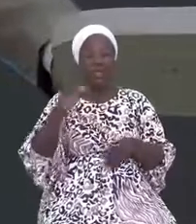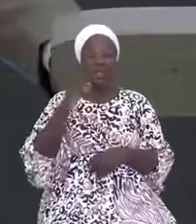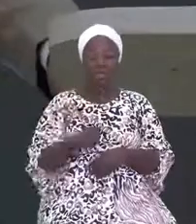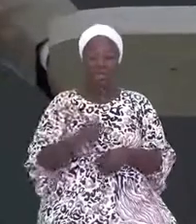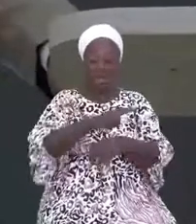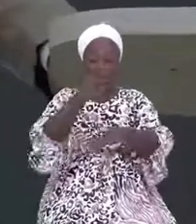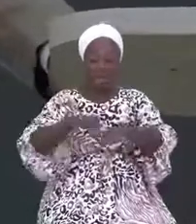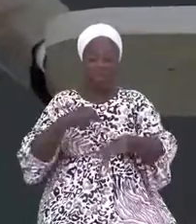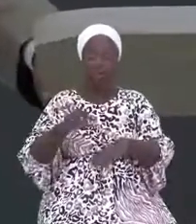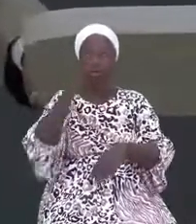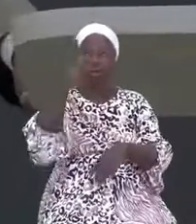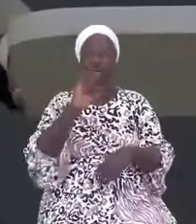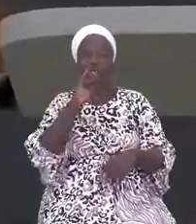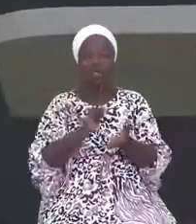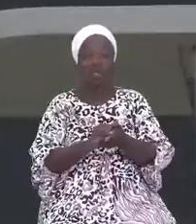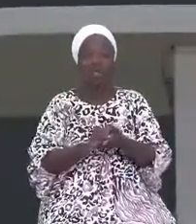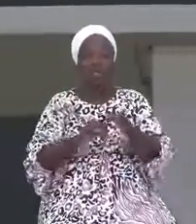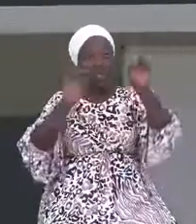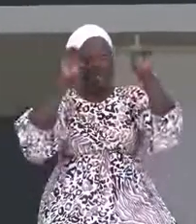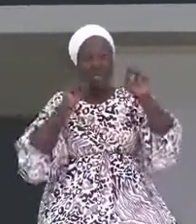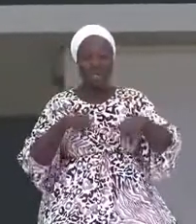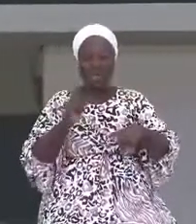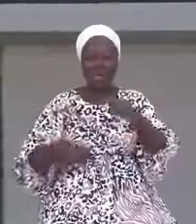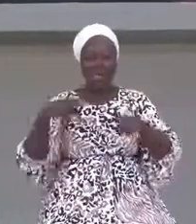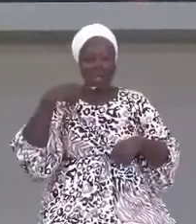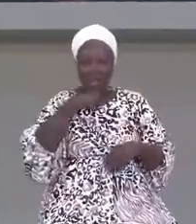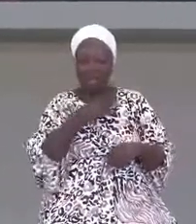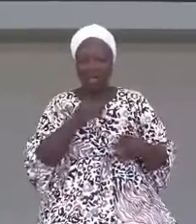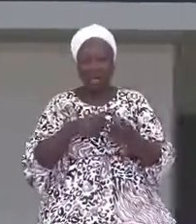et ce qu'il a dit il le fera